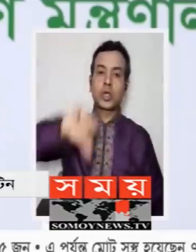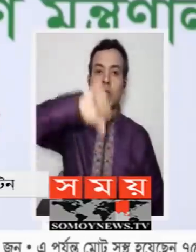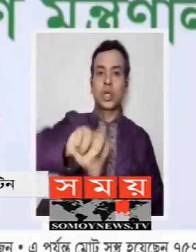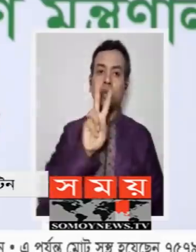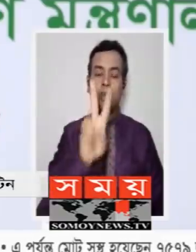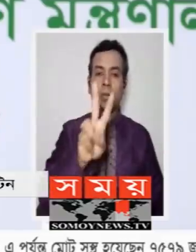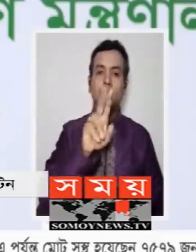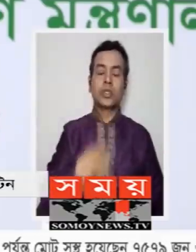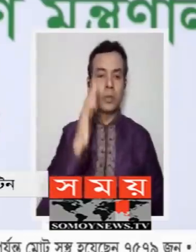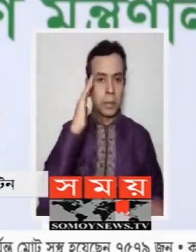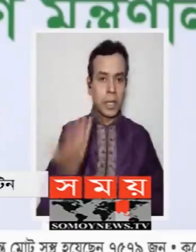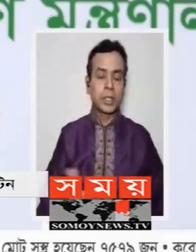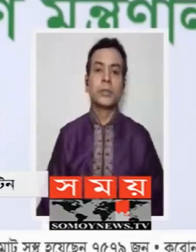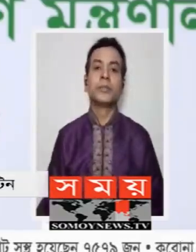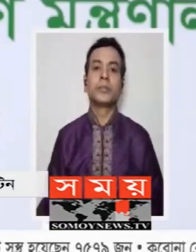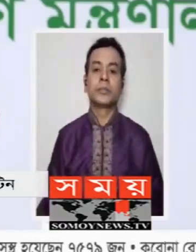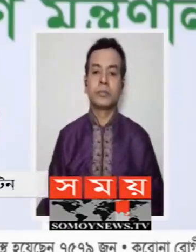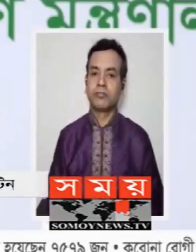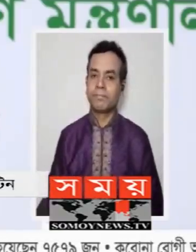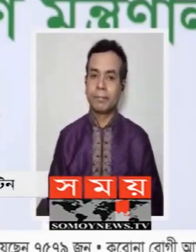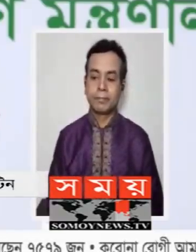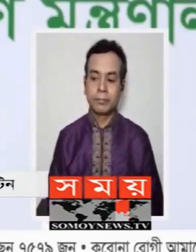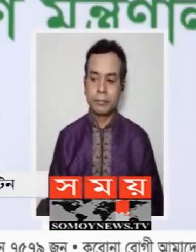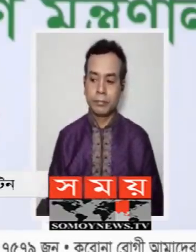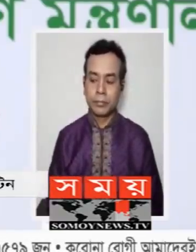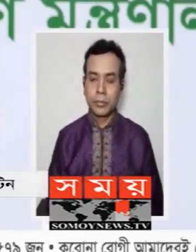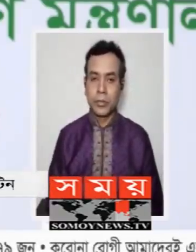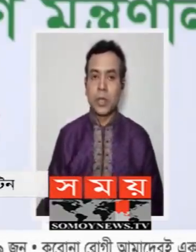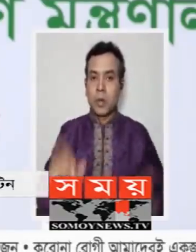201,207 জন। মৃত্যুবরণ করেছেন 204 জন 24 ঘন্টায় এবং এ পর্যন্ত